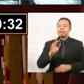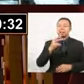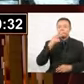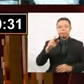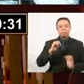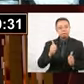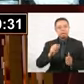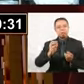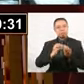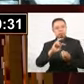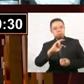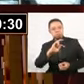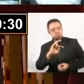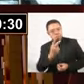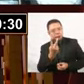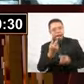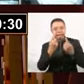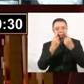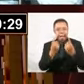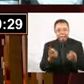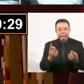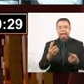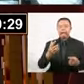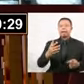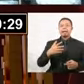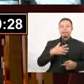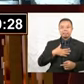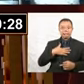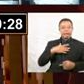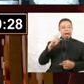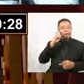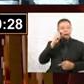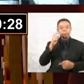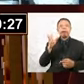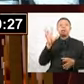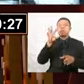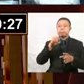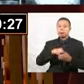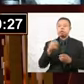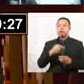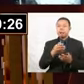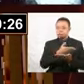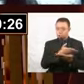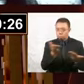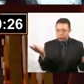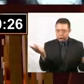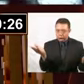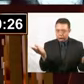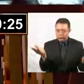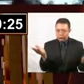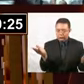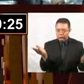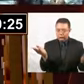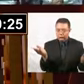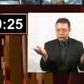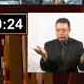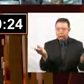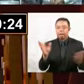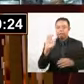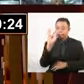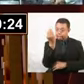perahan n saya adalah bagian dari anda semua